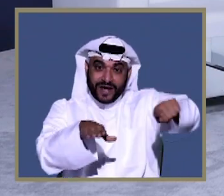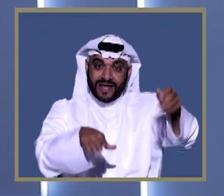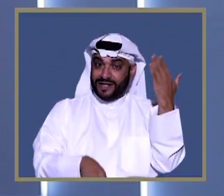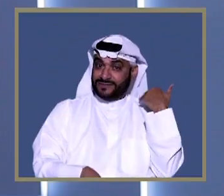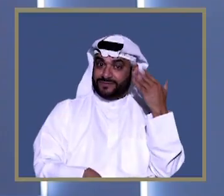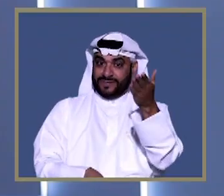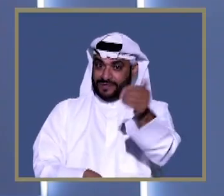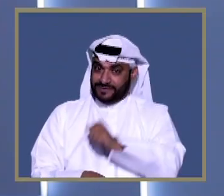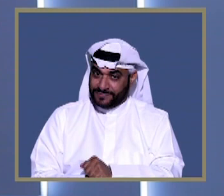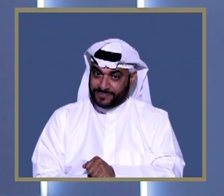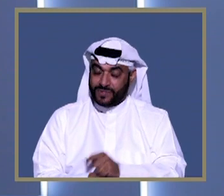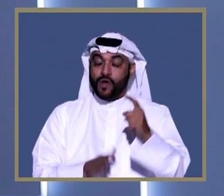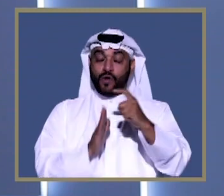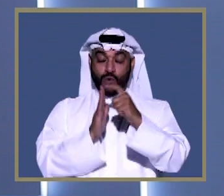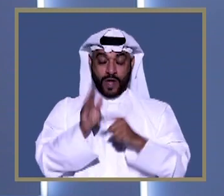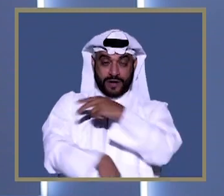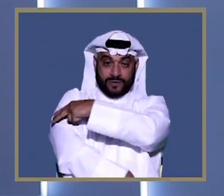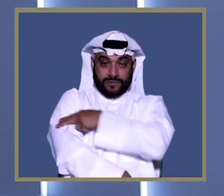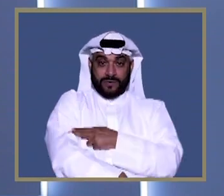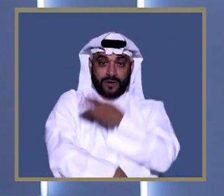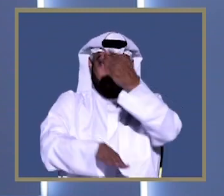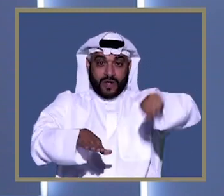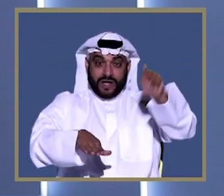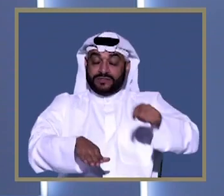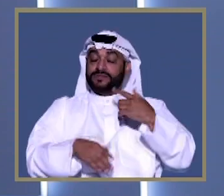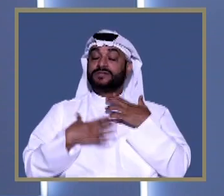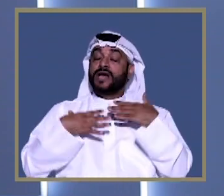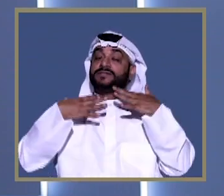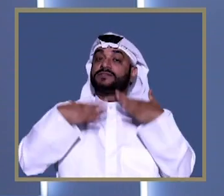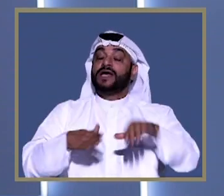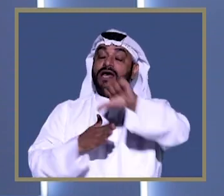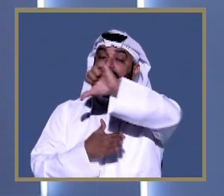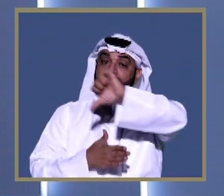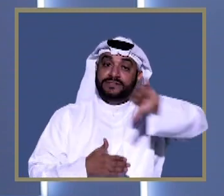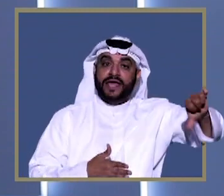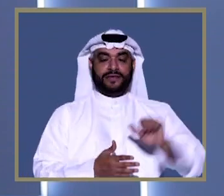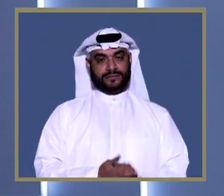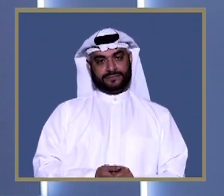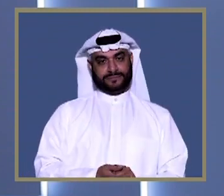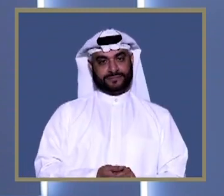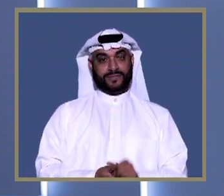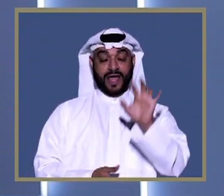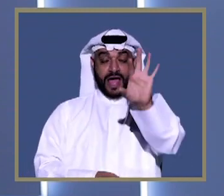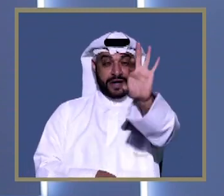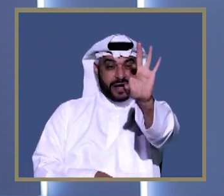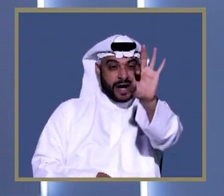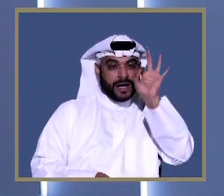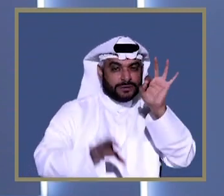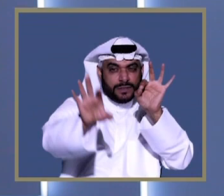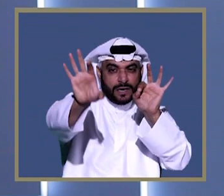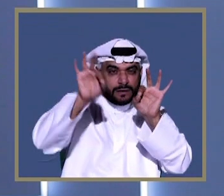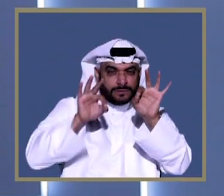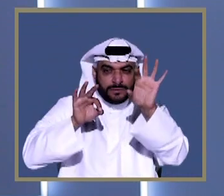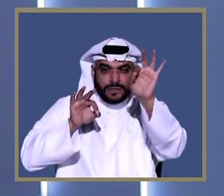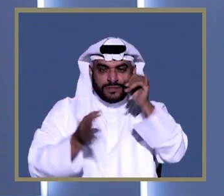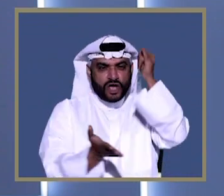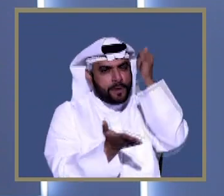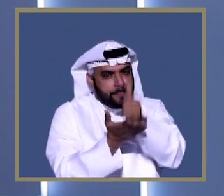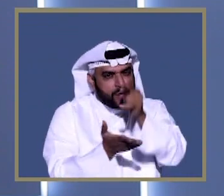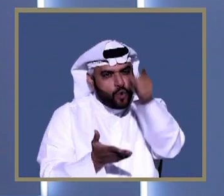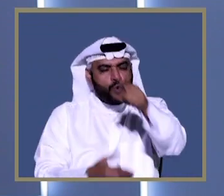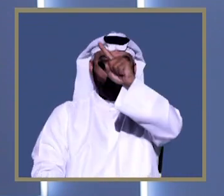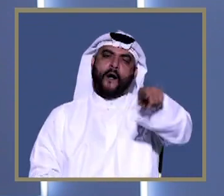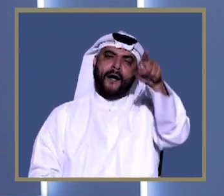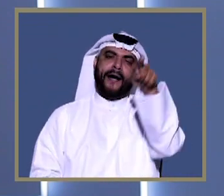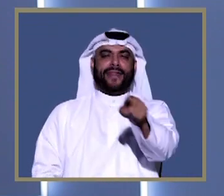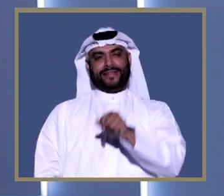التشريعية كان لها أثر سيء فيما حصل لنا. نعتقد كانت الاختيارات السيئة هي السبب المباشر فيما نراه من